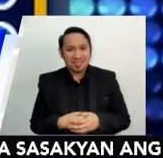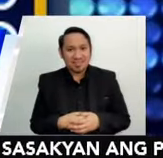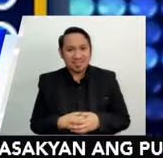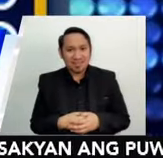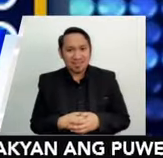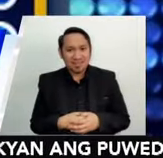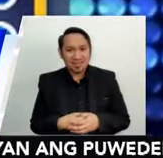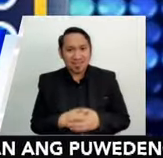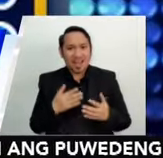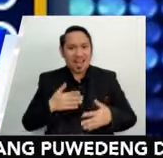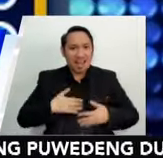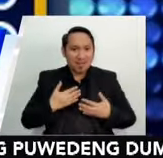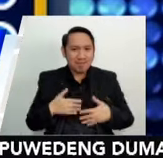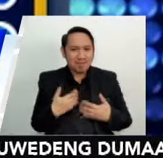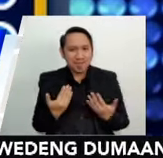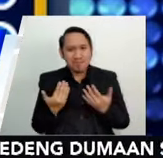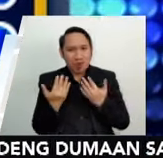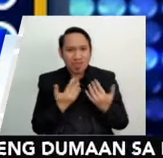birthday?